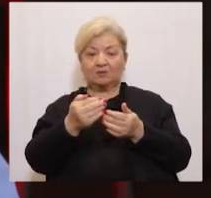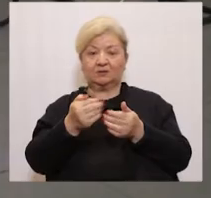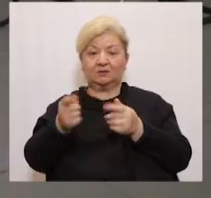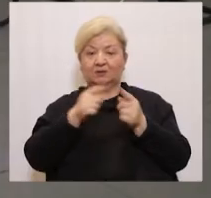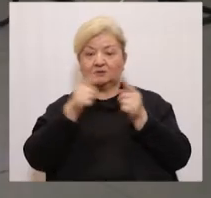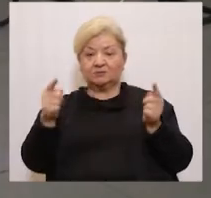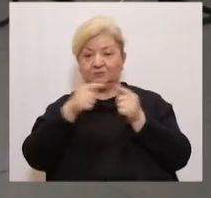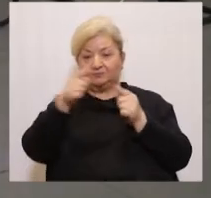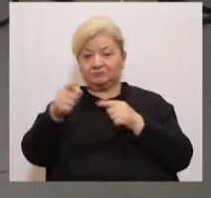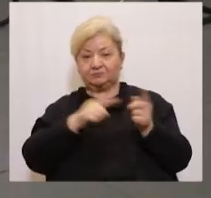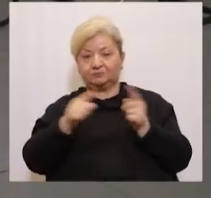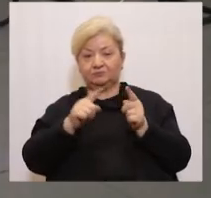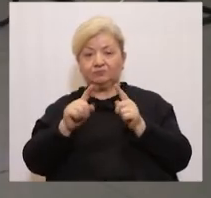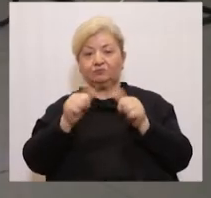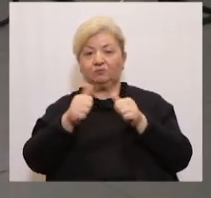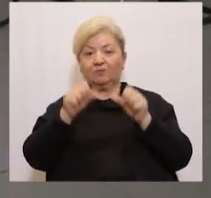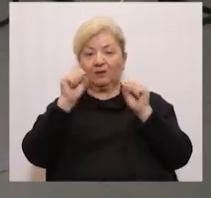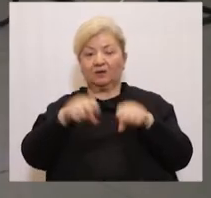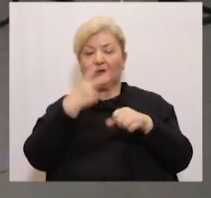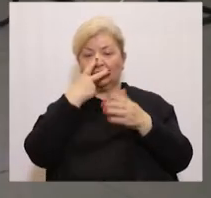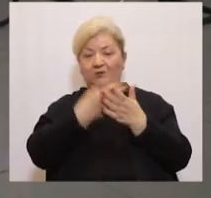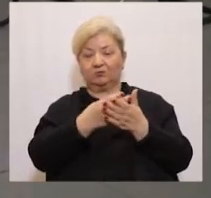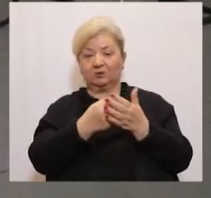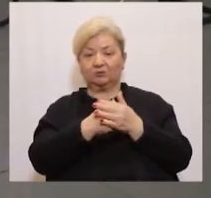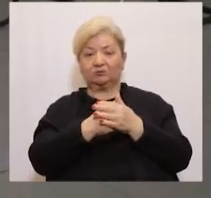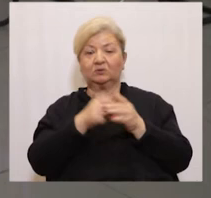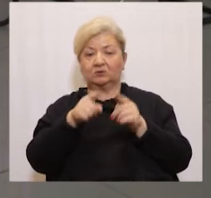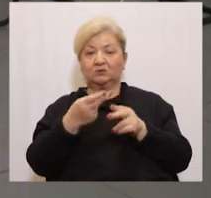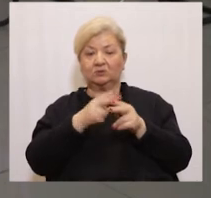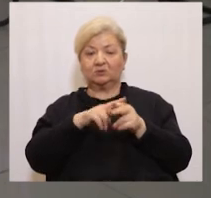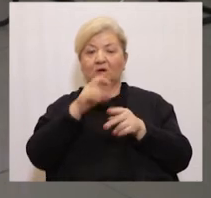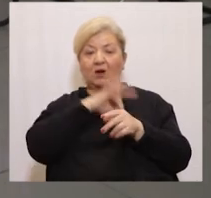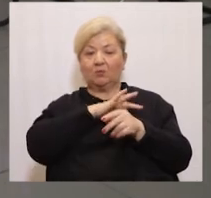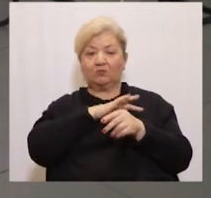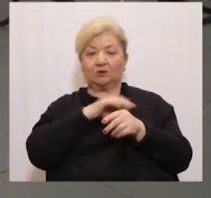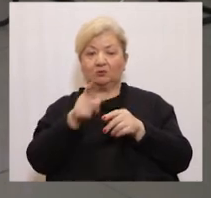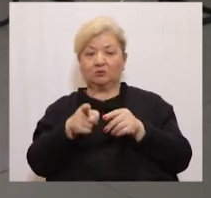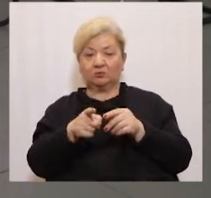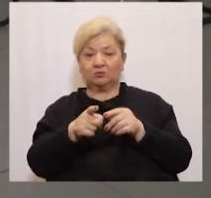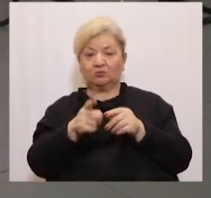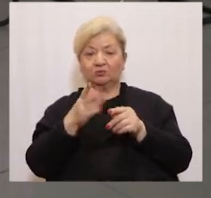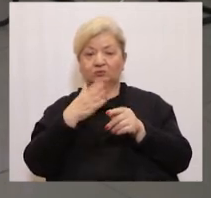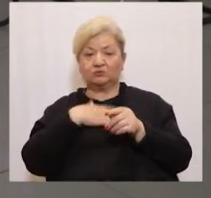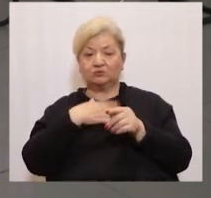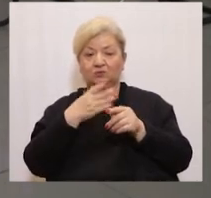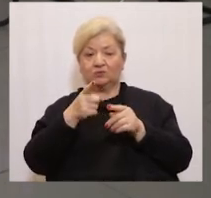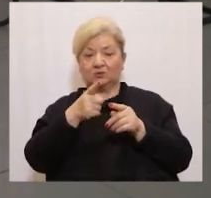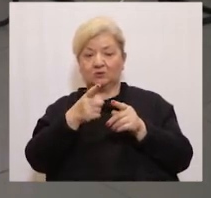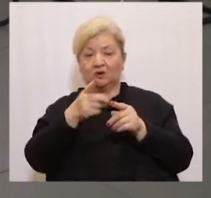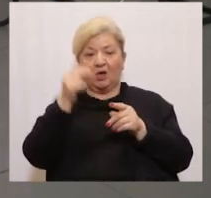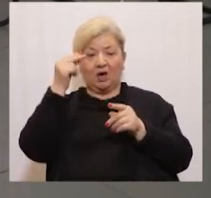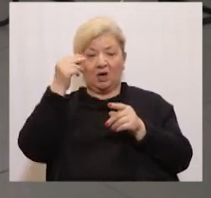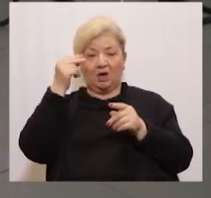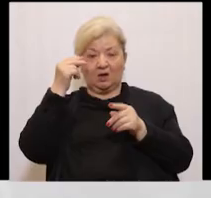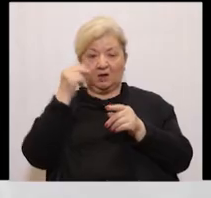შორის და როგორ შეგვიძლია ეს დავინახოთ. ამისათვის გამოვიყენოთ ჩვენი ინტერაქტიული